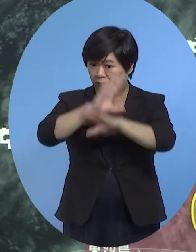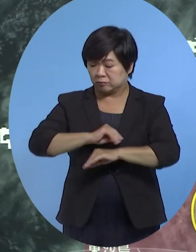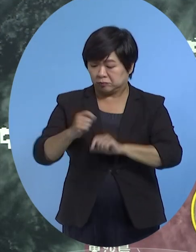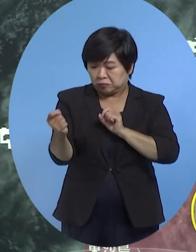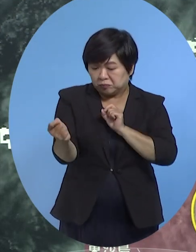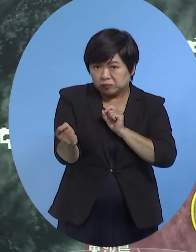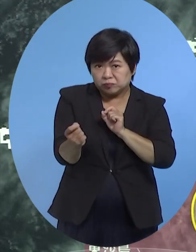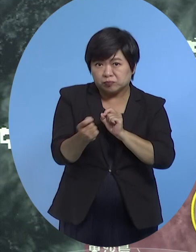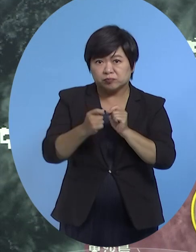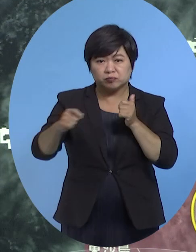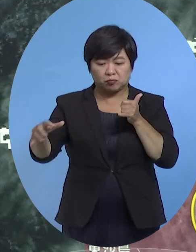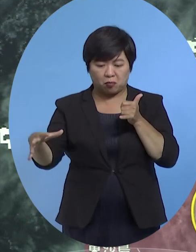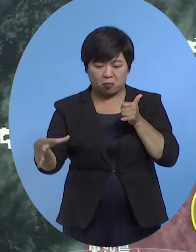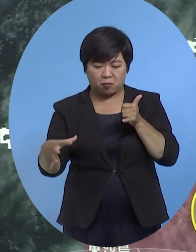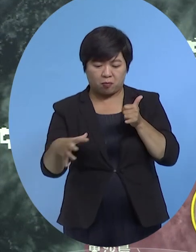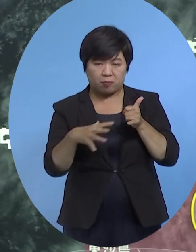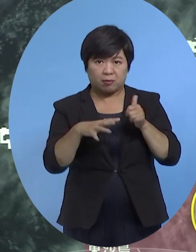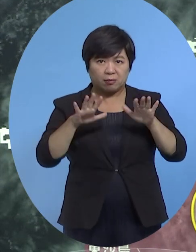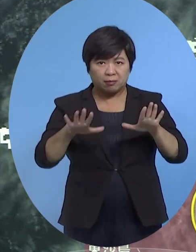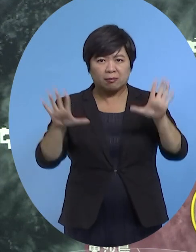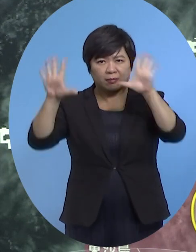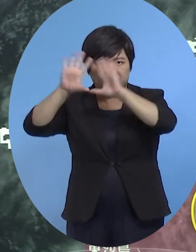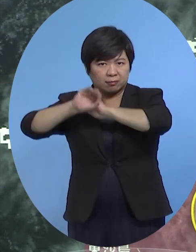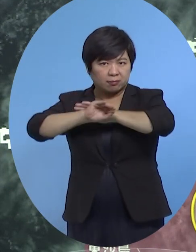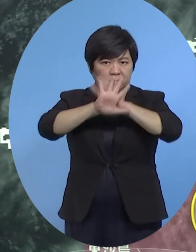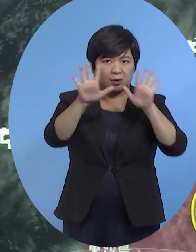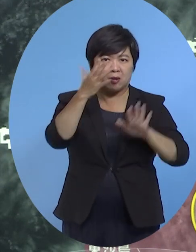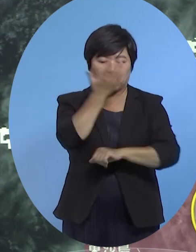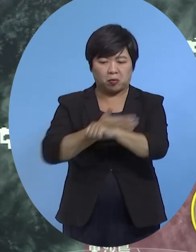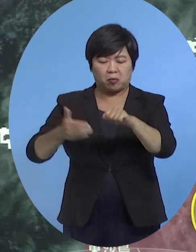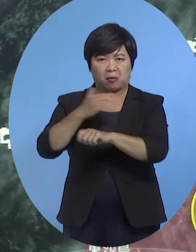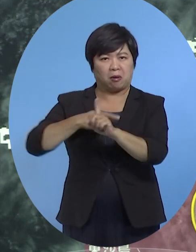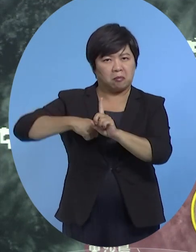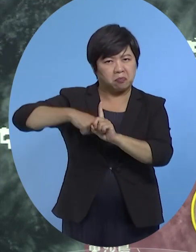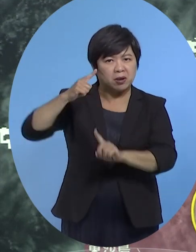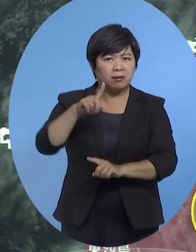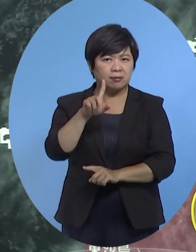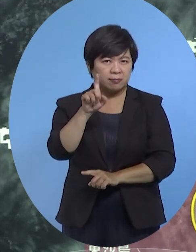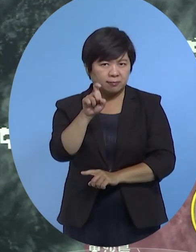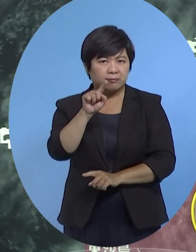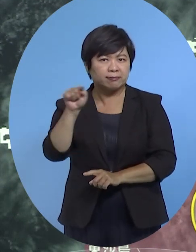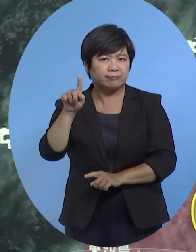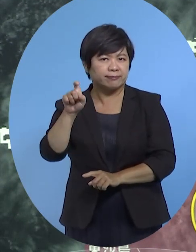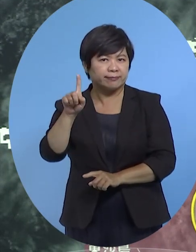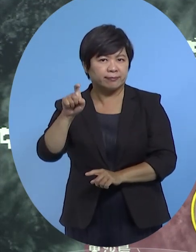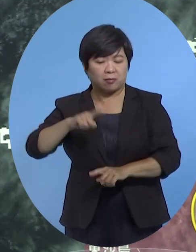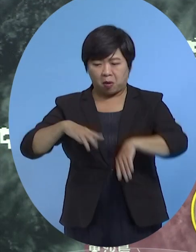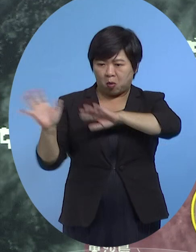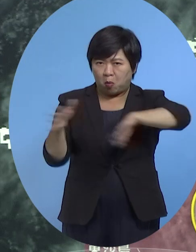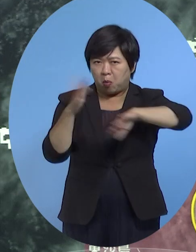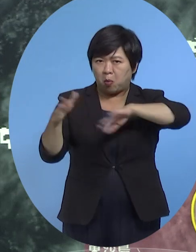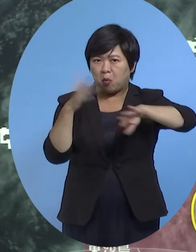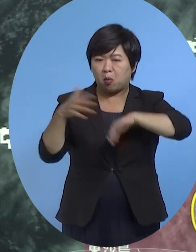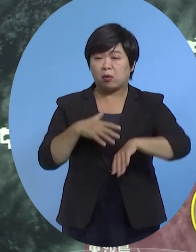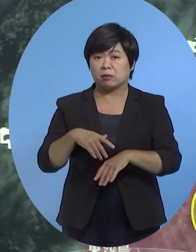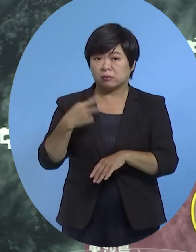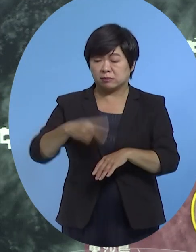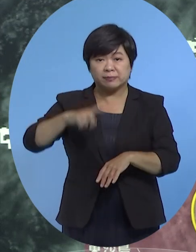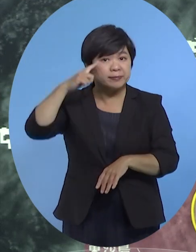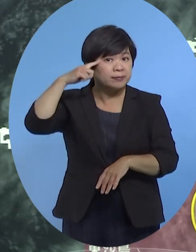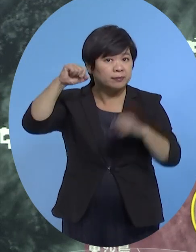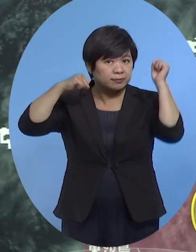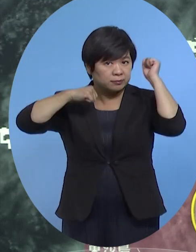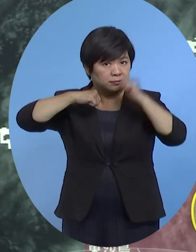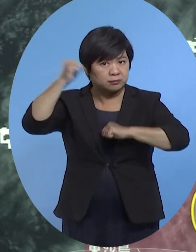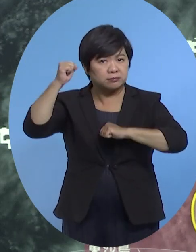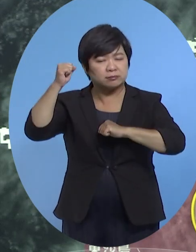除了今天晚上到明天清晨，澎湖将会出现10到11级的阵风之外，金门在明天的